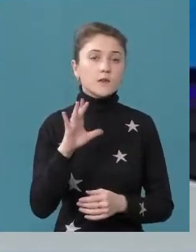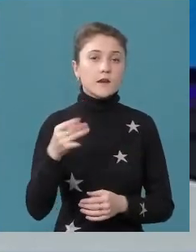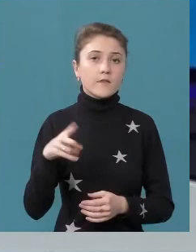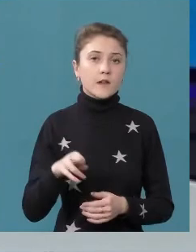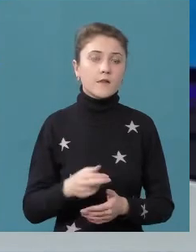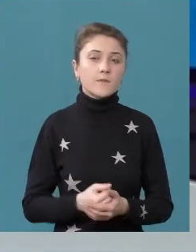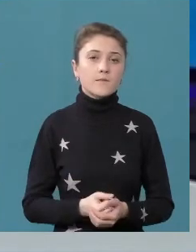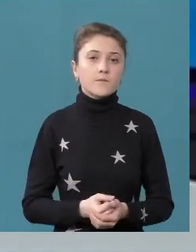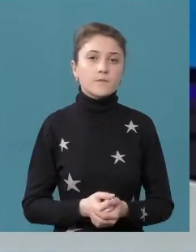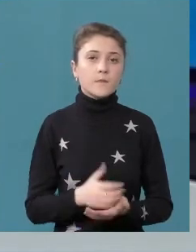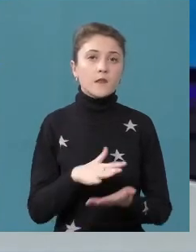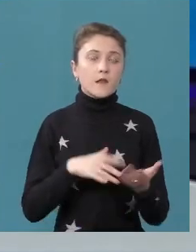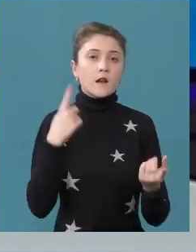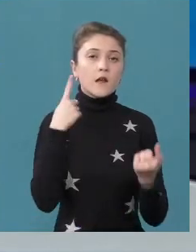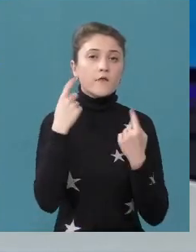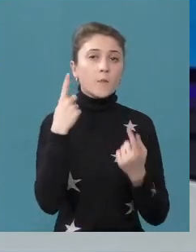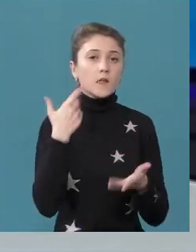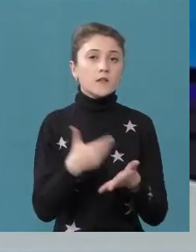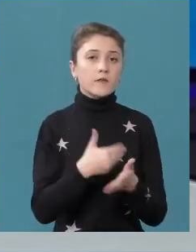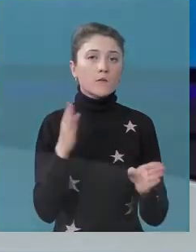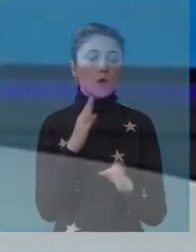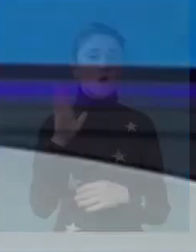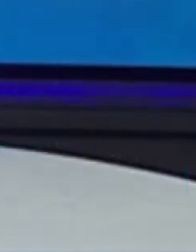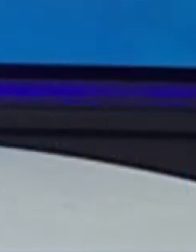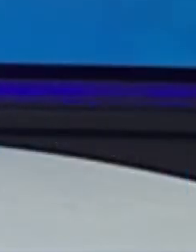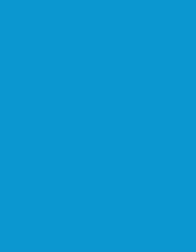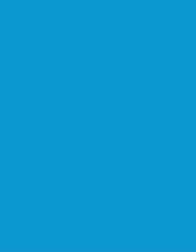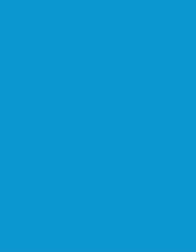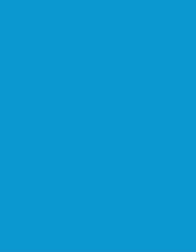«Житомирська хвиля». Далі інформація від синоптиків. До побачення.